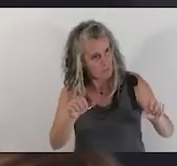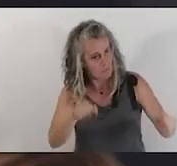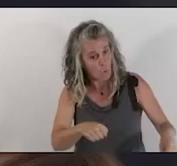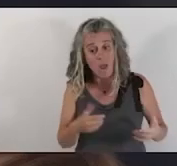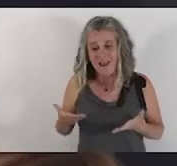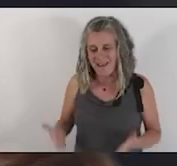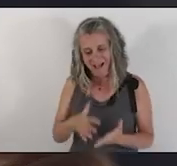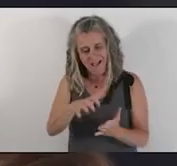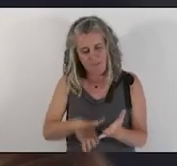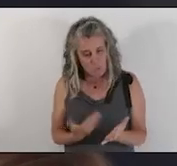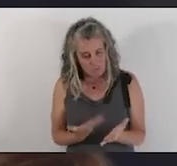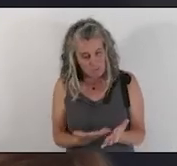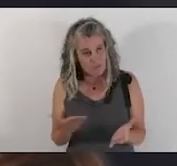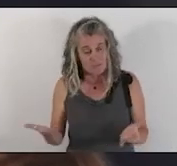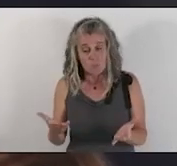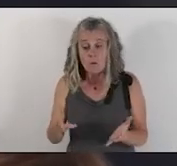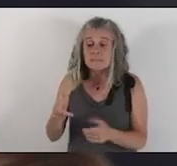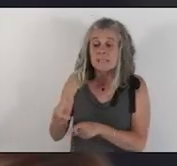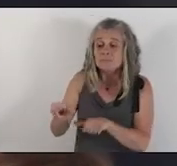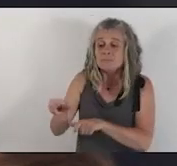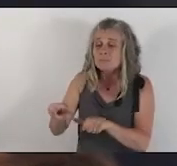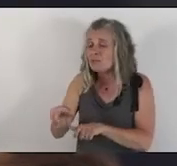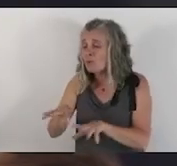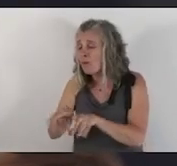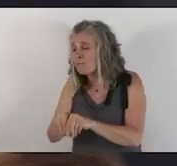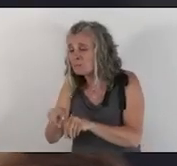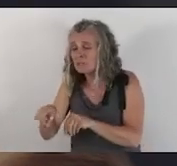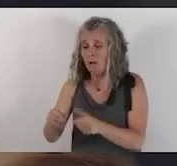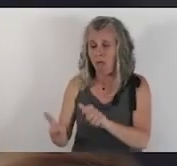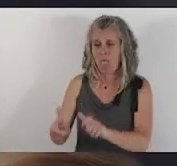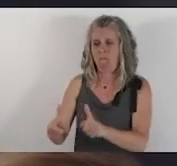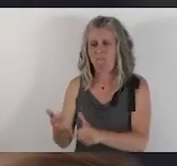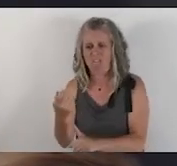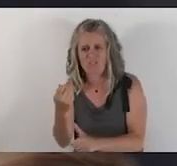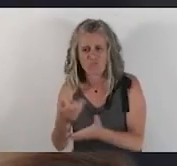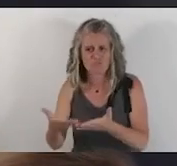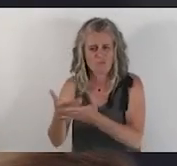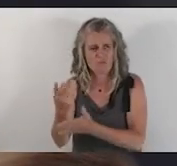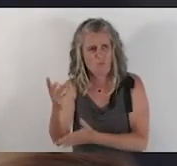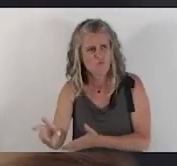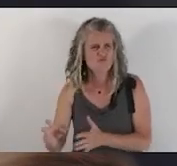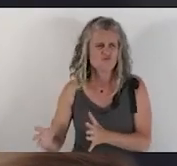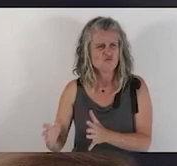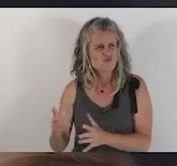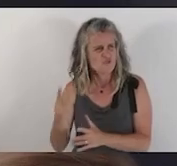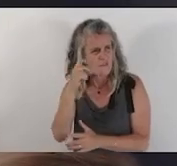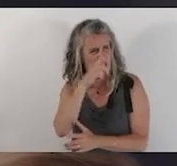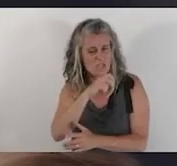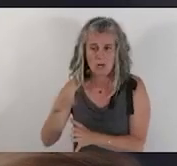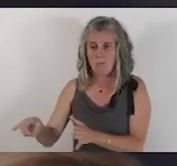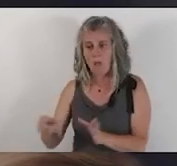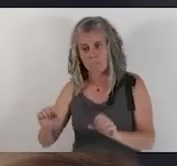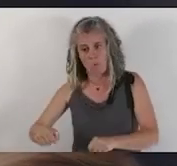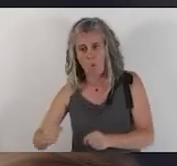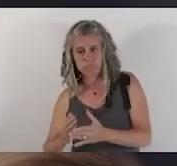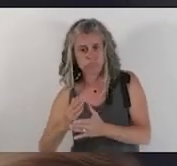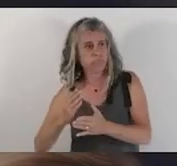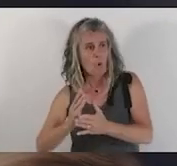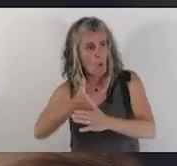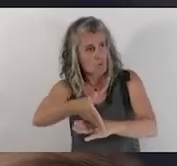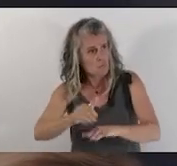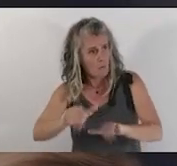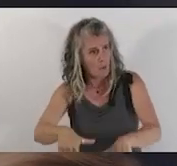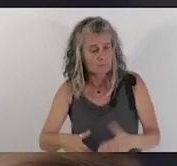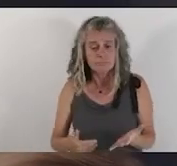but étant, et c'est un leitmotiv dans notre politique à ce niveau-là, qu'il n'y ait pas de frein économique à l'accès aux